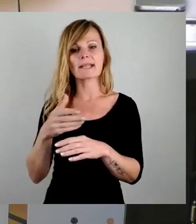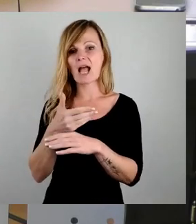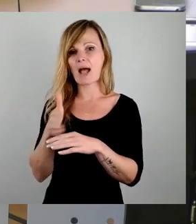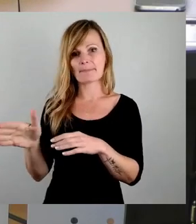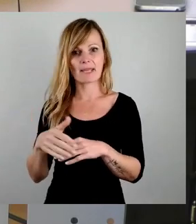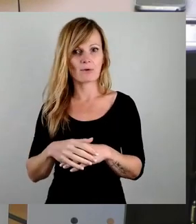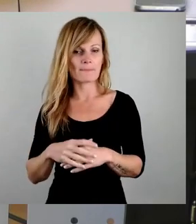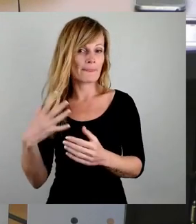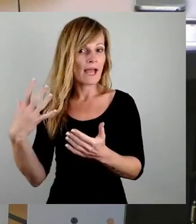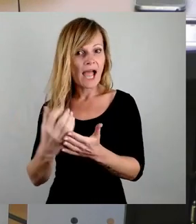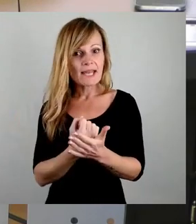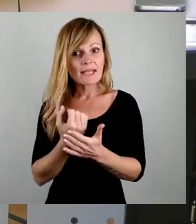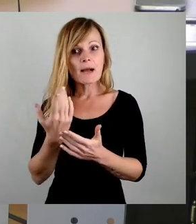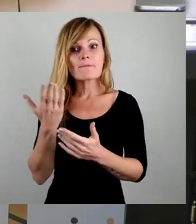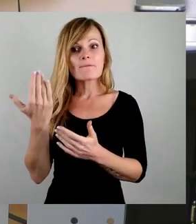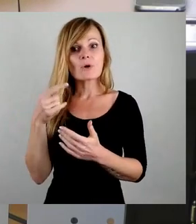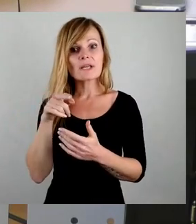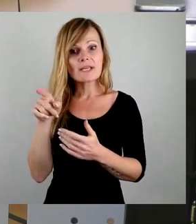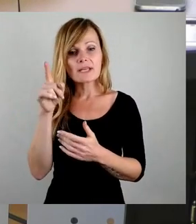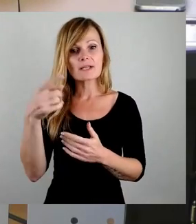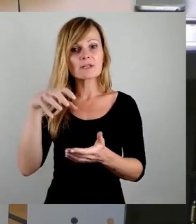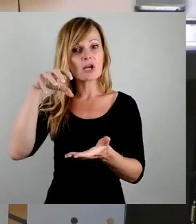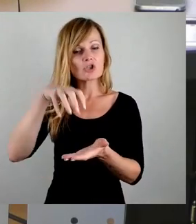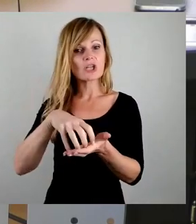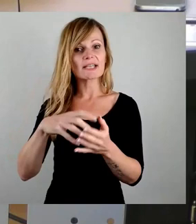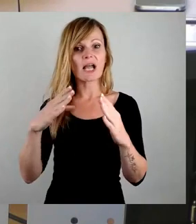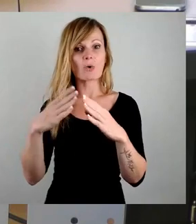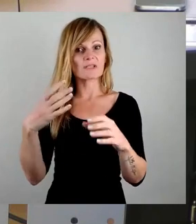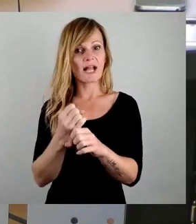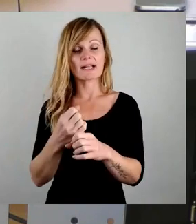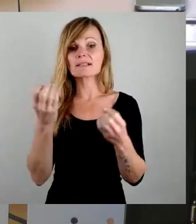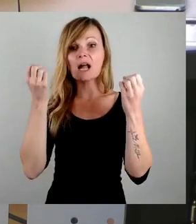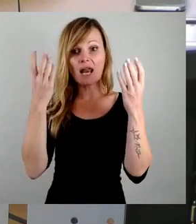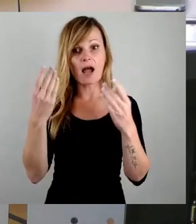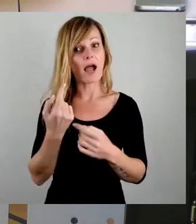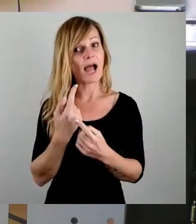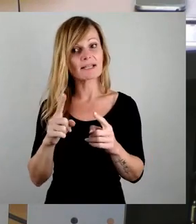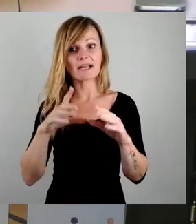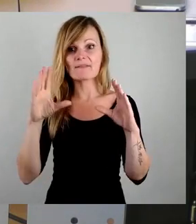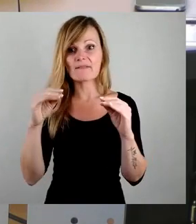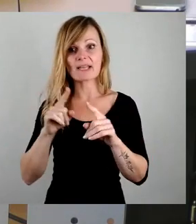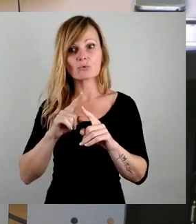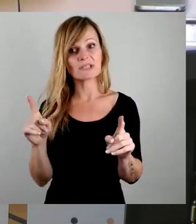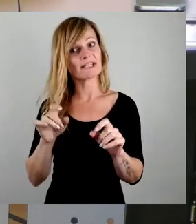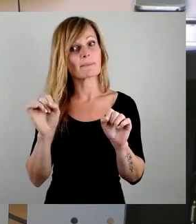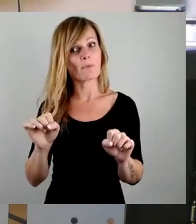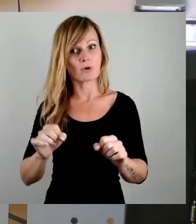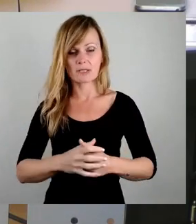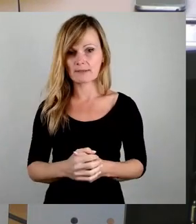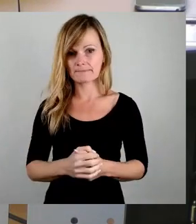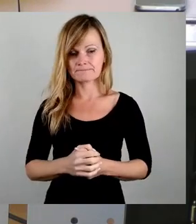Einnahmen gehen in den Stadthaushalt, das ist vollkommen klar. Eine andere Verwendung ist überhaupt nicht zulässig.